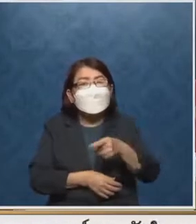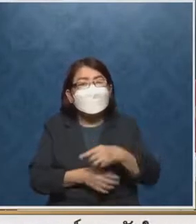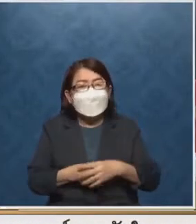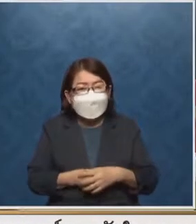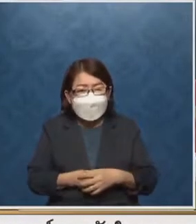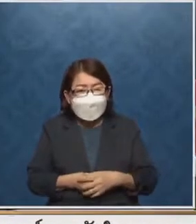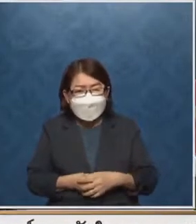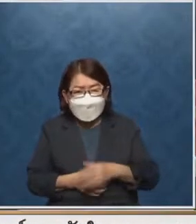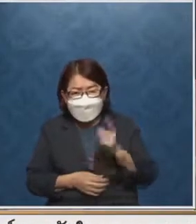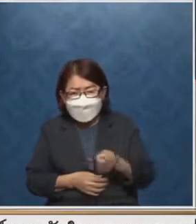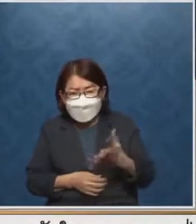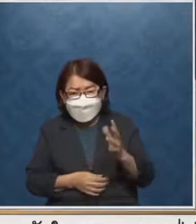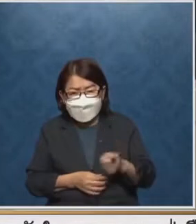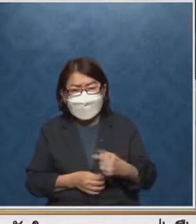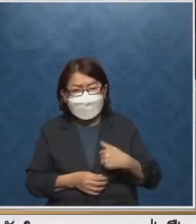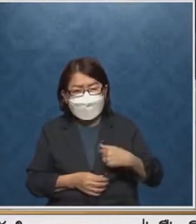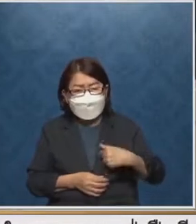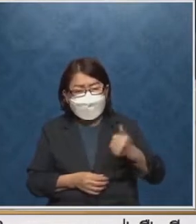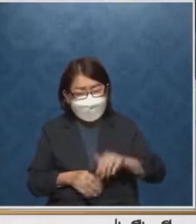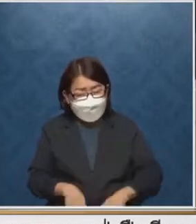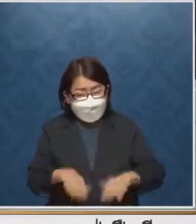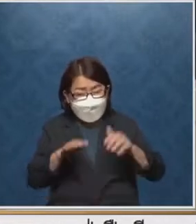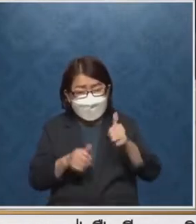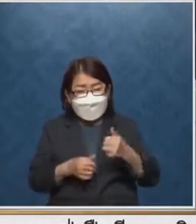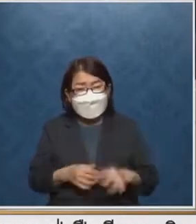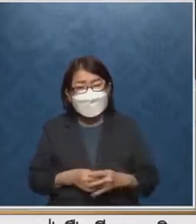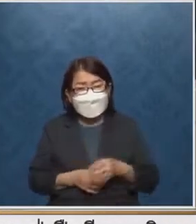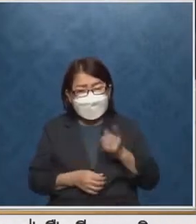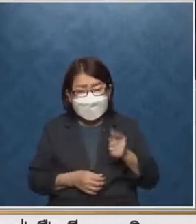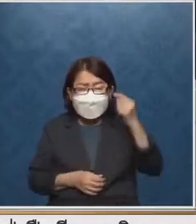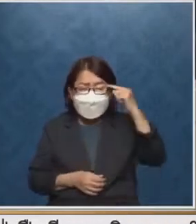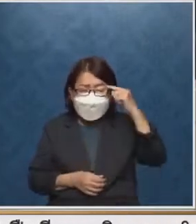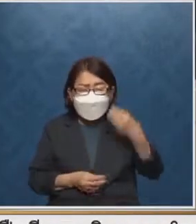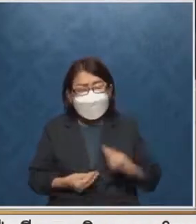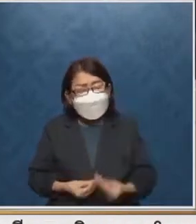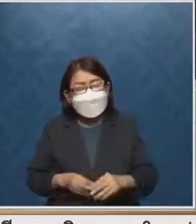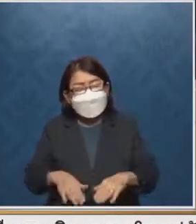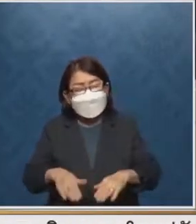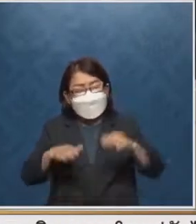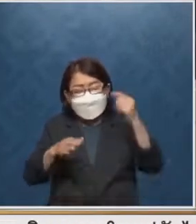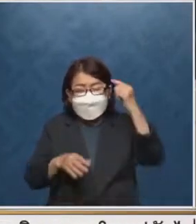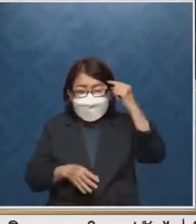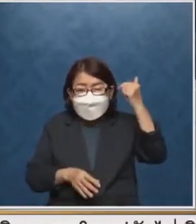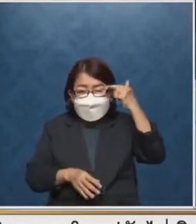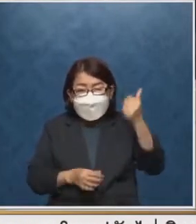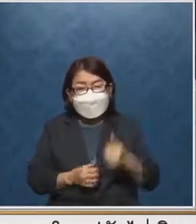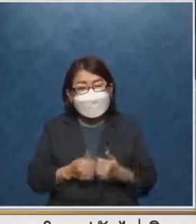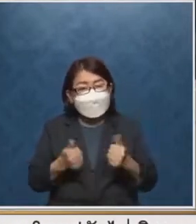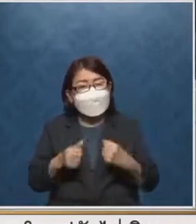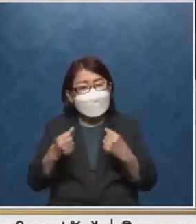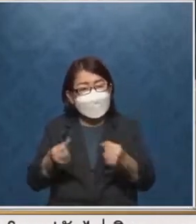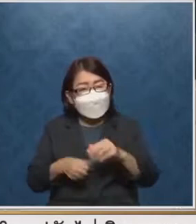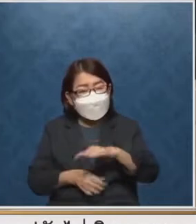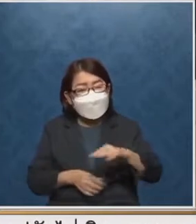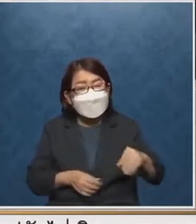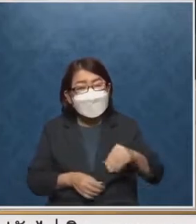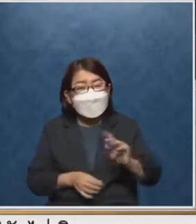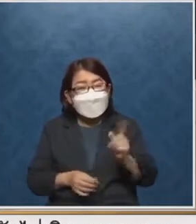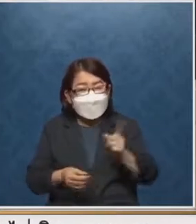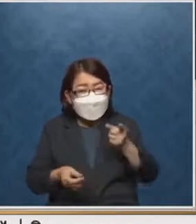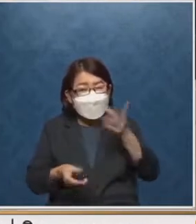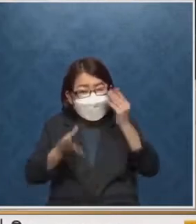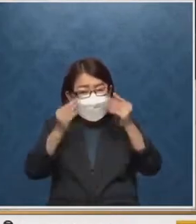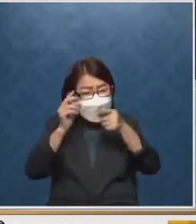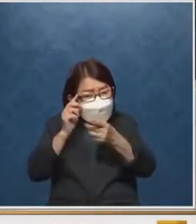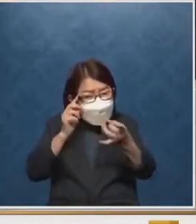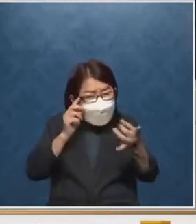านี้มันไม่จริงสิ่งเหล่านี้ไม่ถูกต้องต้องให้เขาคิดเป็นสิครับวันนี้เราพยายามจะสอนให้เด็กรู้เท่าทันสื่ออย่างนั้นสื่